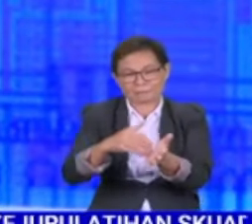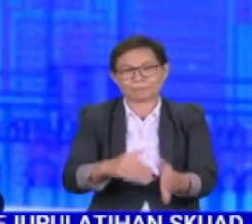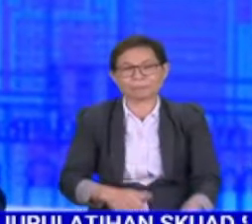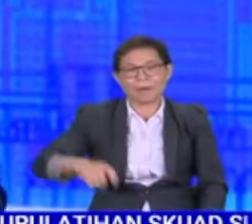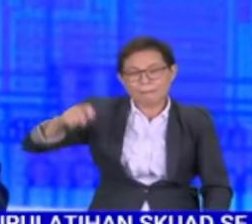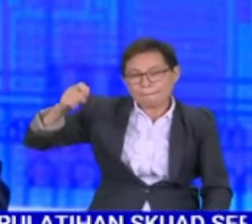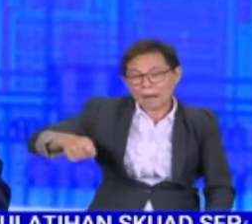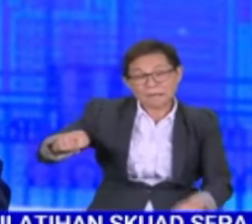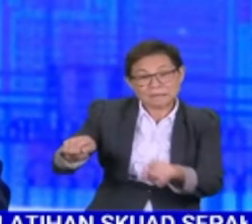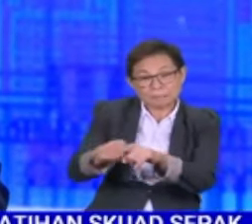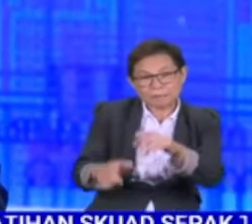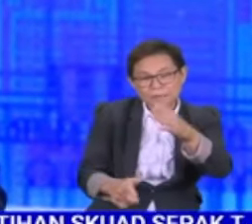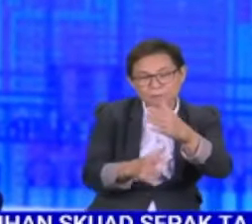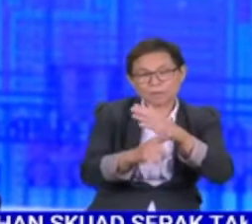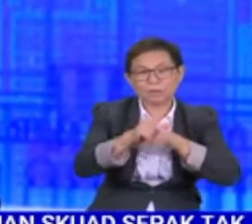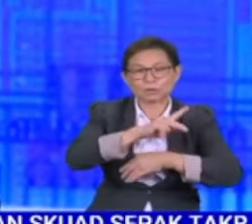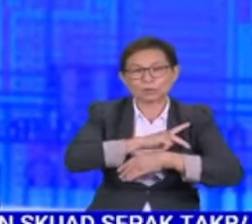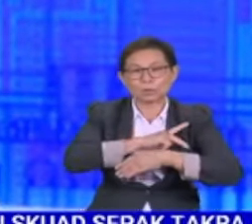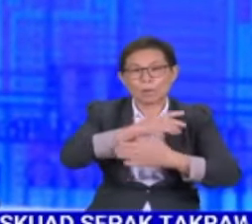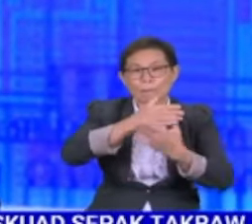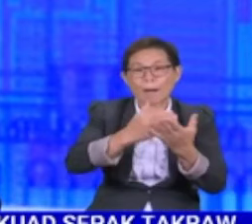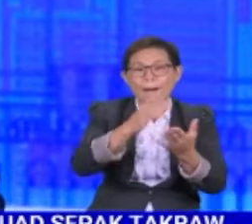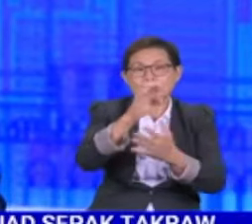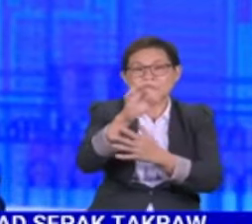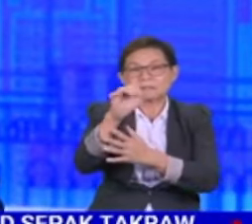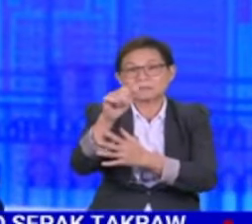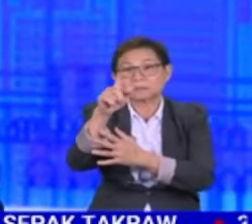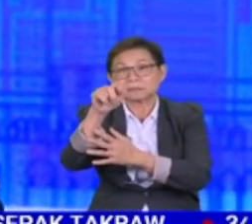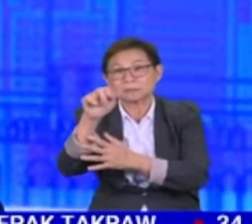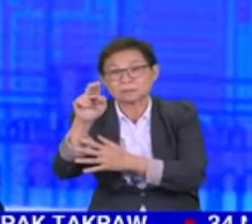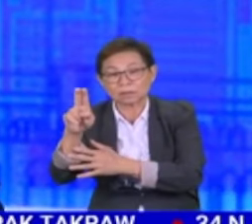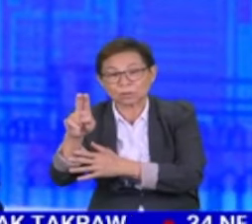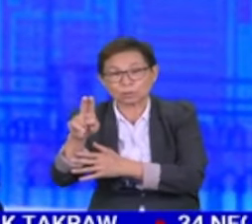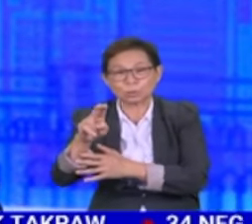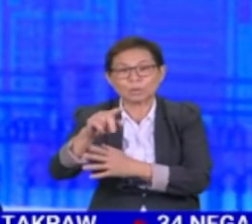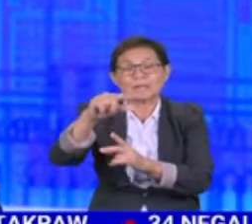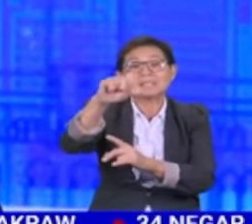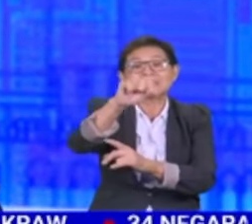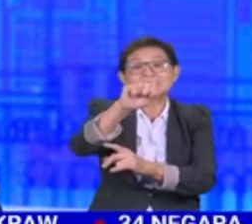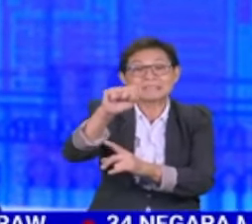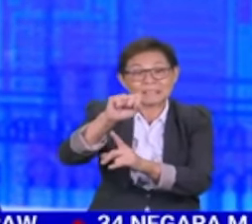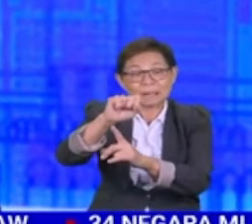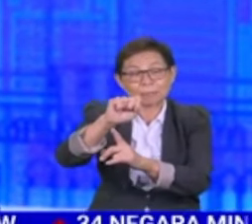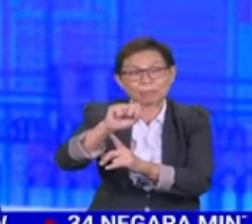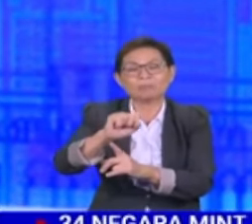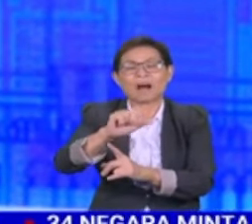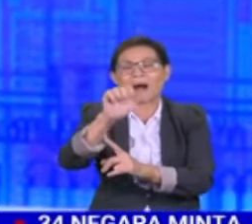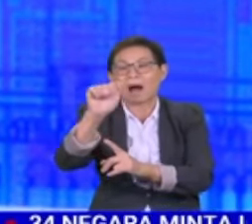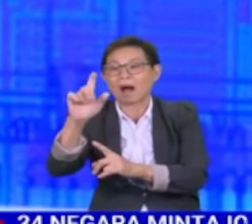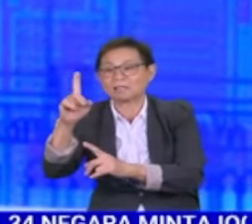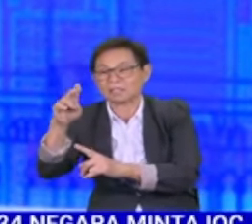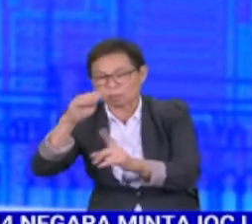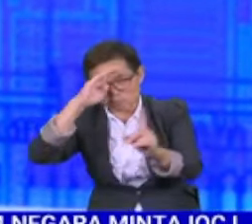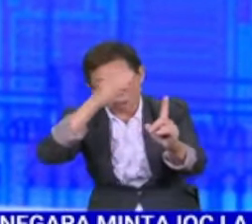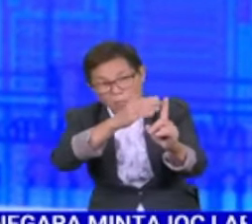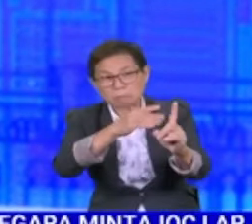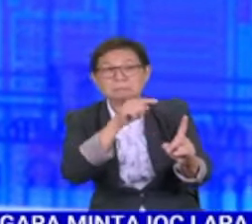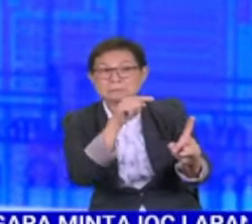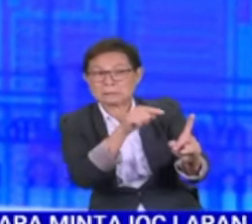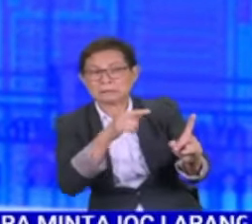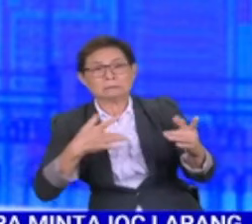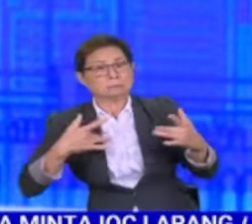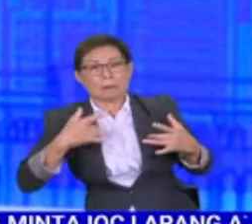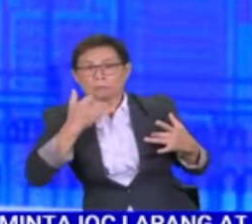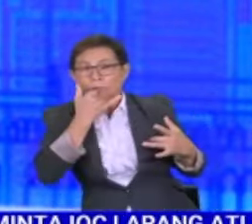Di mahkamah sama, Timbalan Ketua Bahagian Bersatu Segambut, Adam Radlan Adam Muhammad turut didakwa. Dia mengaku tidak bersalah atas